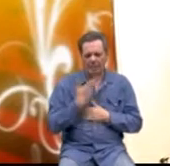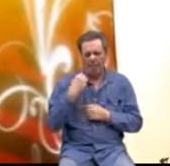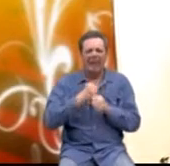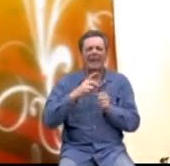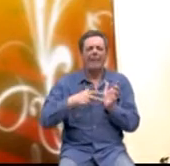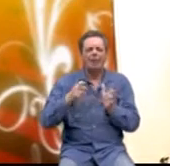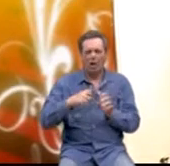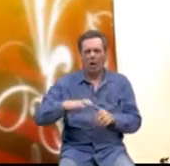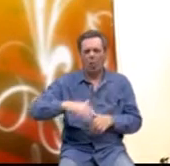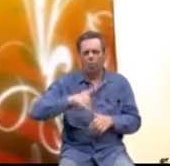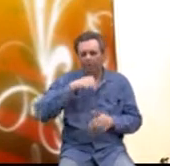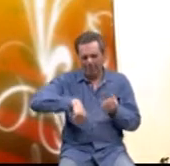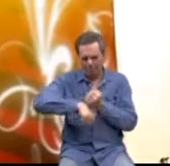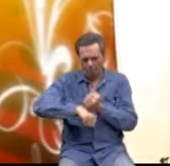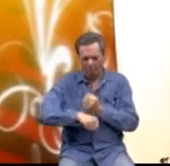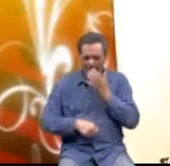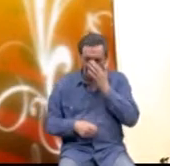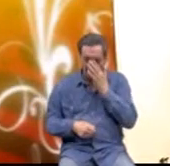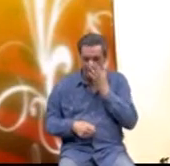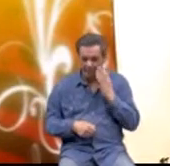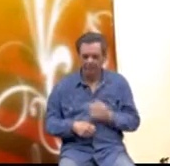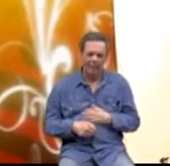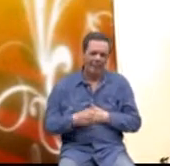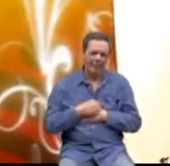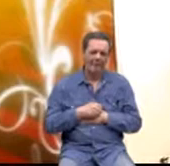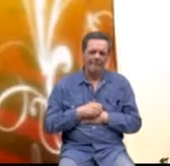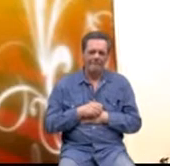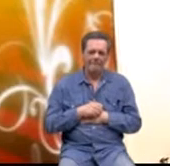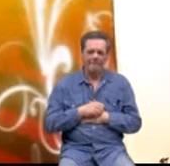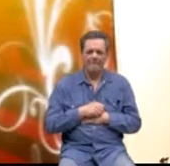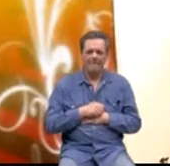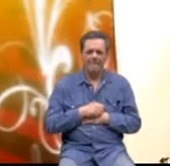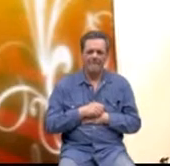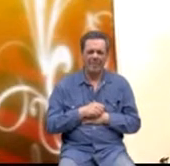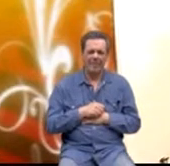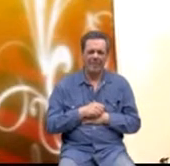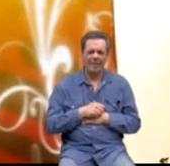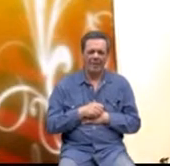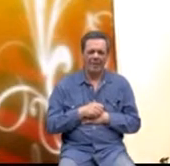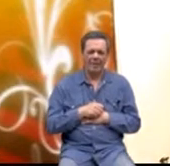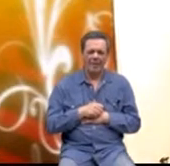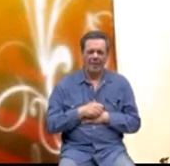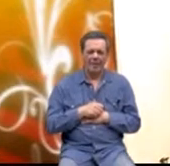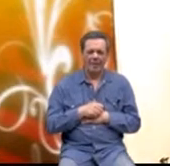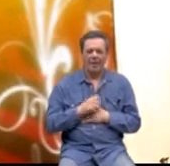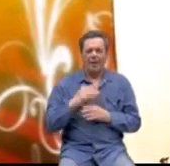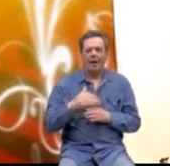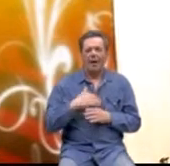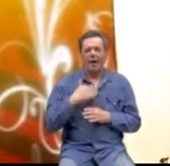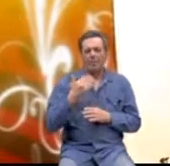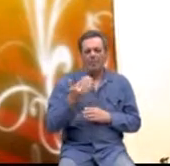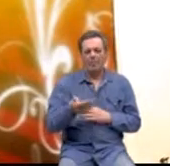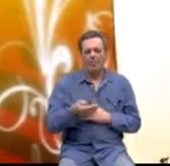graničar, rukomet i nogomet za njihove polaznike. Da, moramo malo. Neka. A onda kasnije se